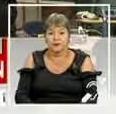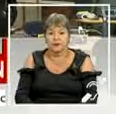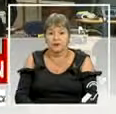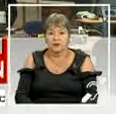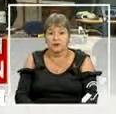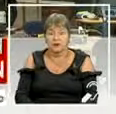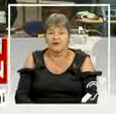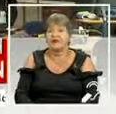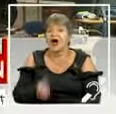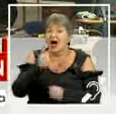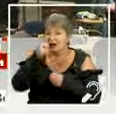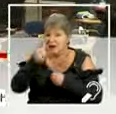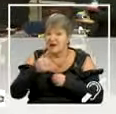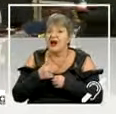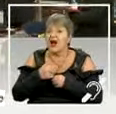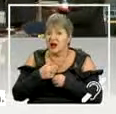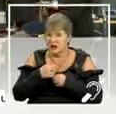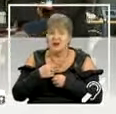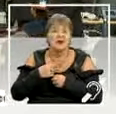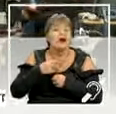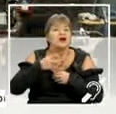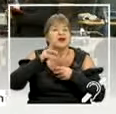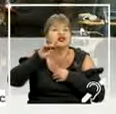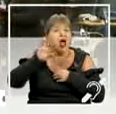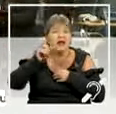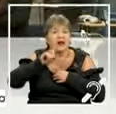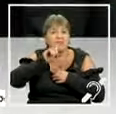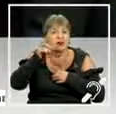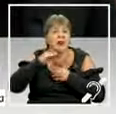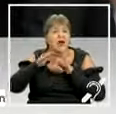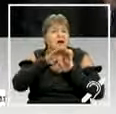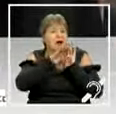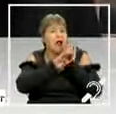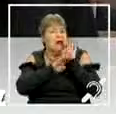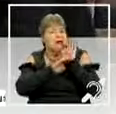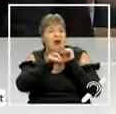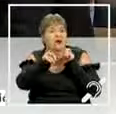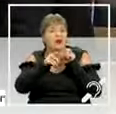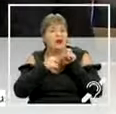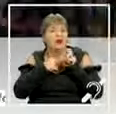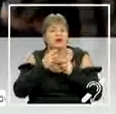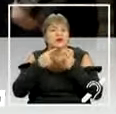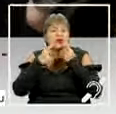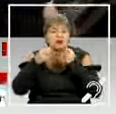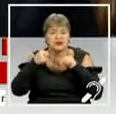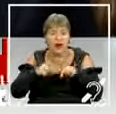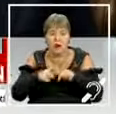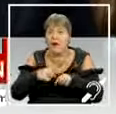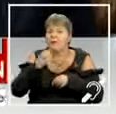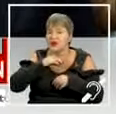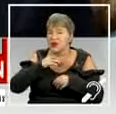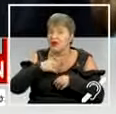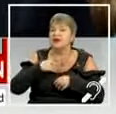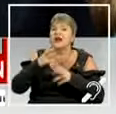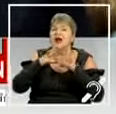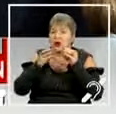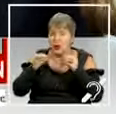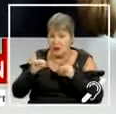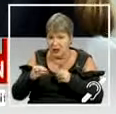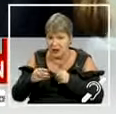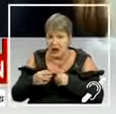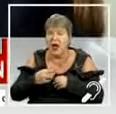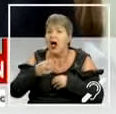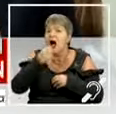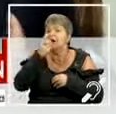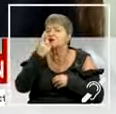Da, subiectul Schengen nu va fi pe agenda oficială a acestui Consiliu Extraordinar. Migrația va fi, iar președintele Klaus Iohannis a marcat